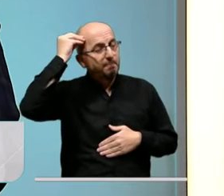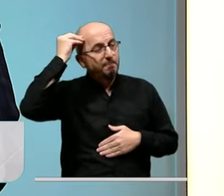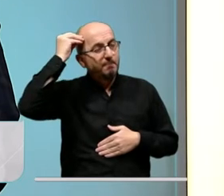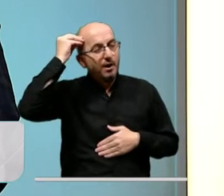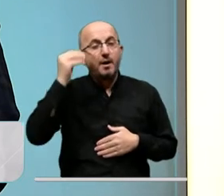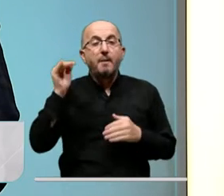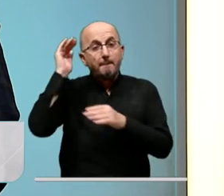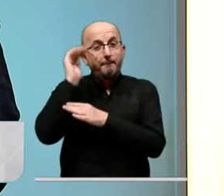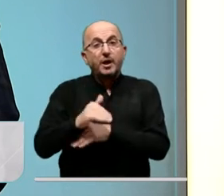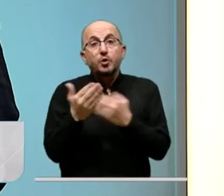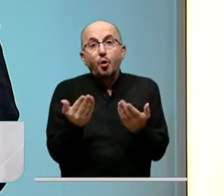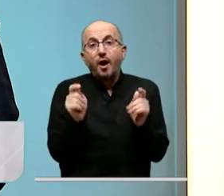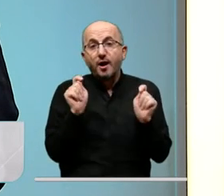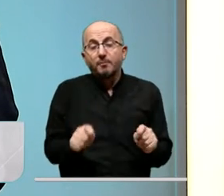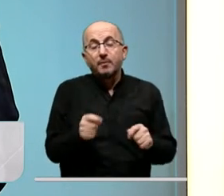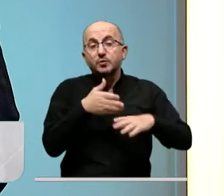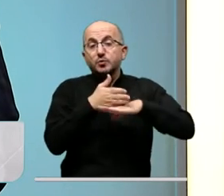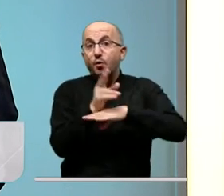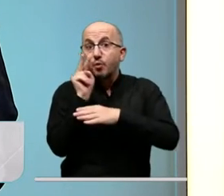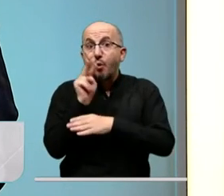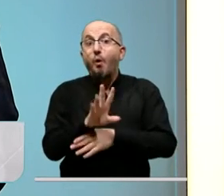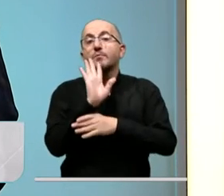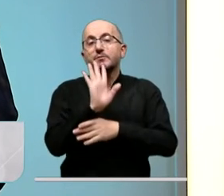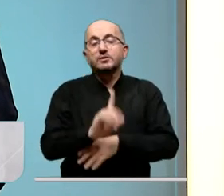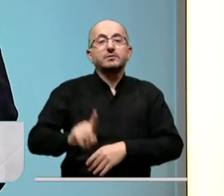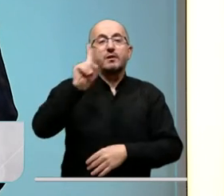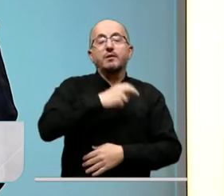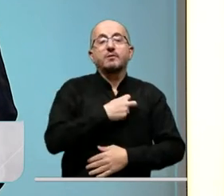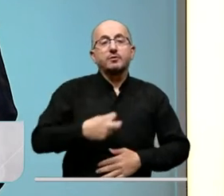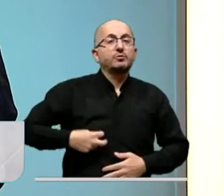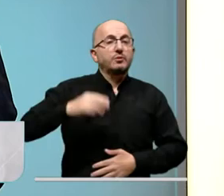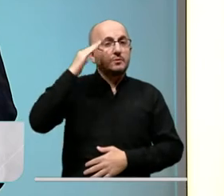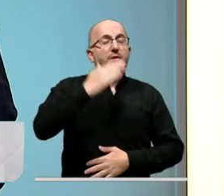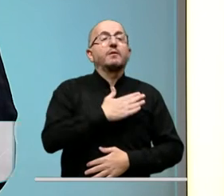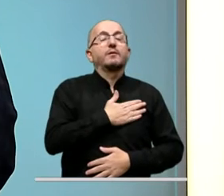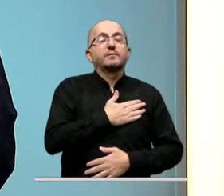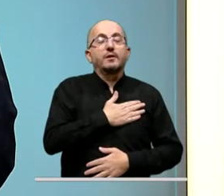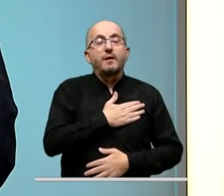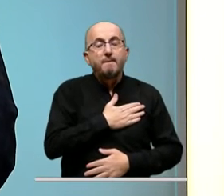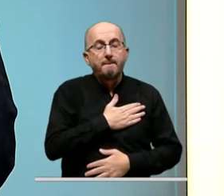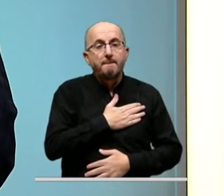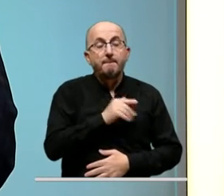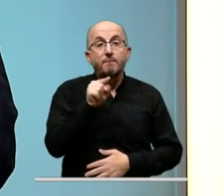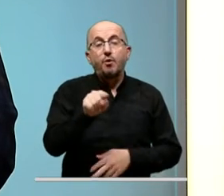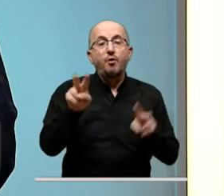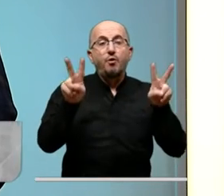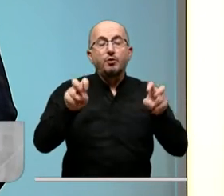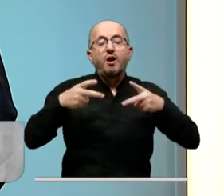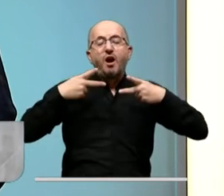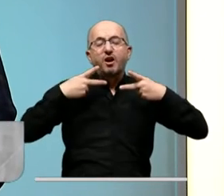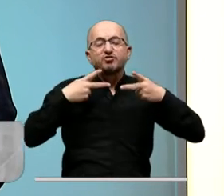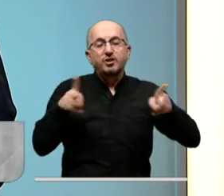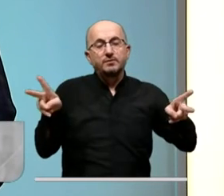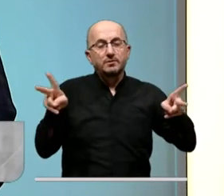beddua etmeyi doğru görmemiştir Çünkü Allah'ın resulü Sallallahu Aleyhi ve Sellem Bu konuda açık bir